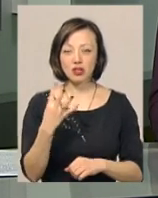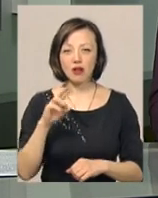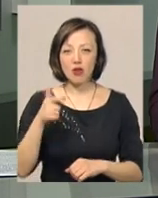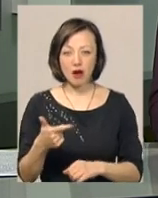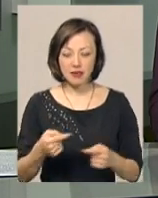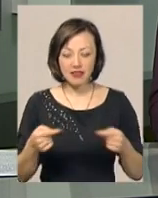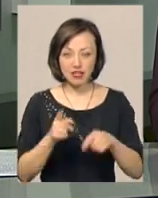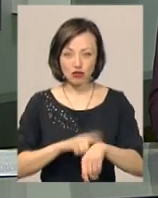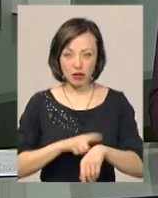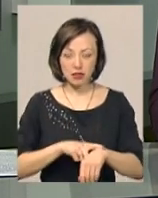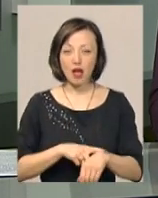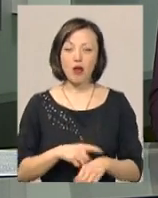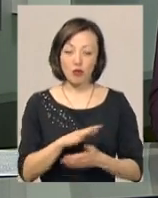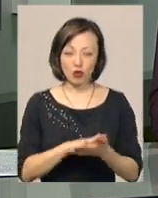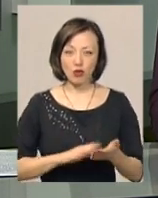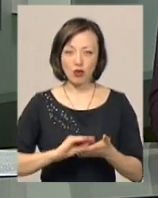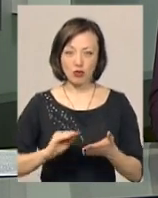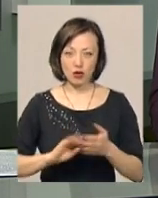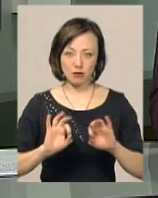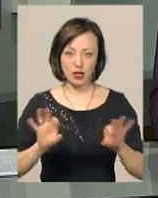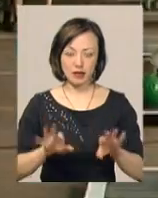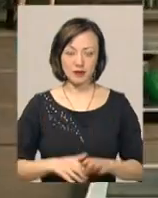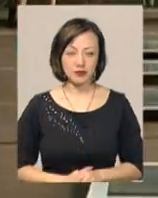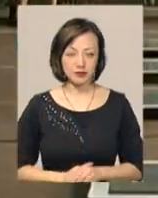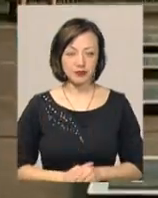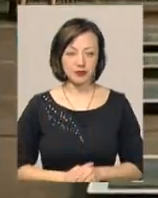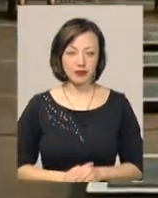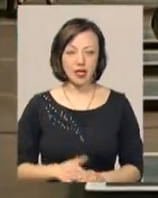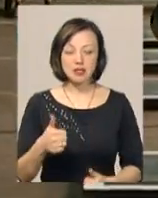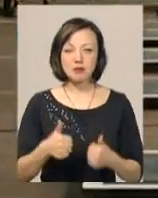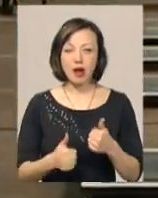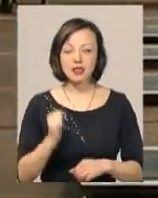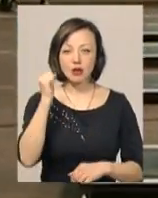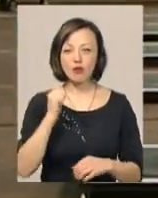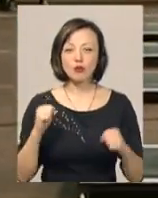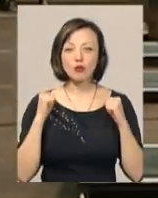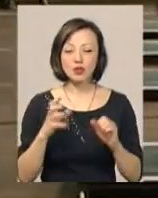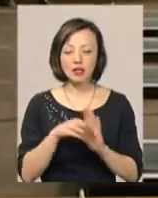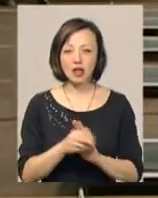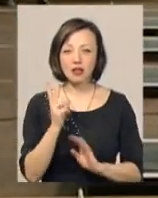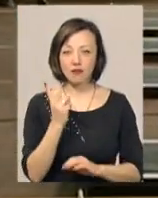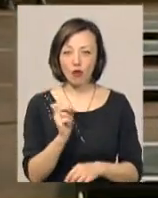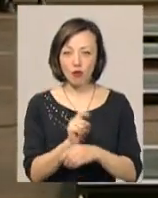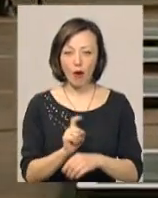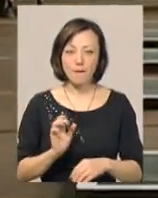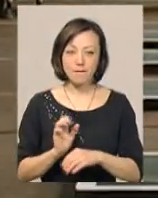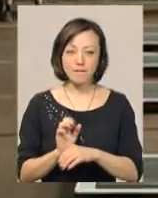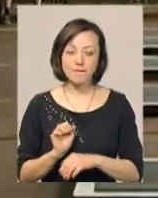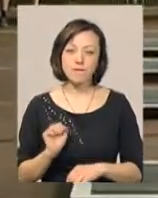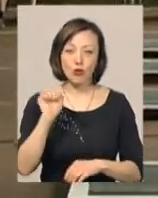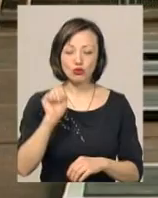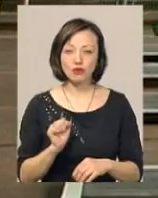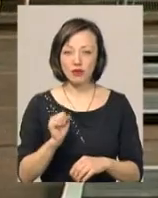за визначений час. Продовжує Світлана Поробок. Змагання з гирьового спорту складається з 2 вправ – поштовху